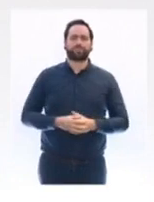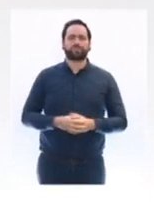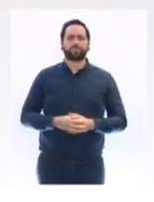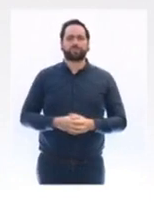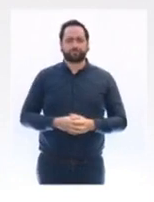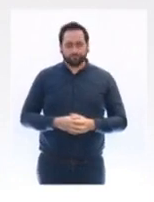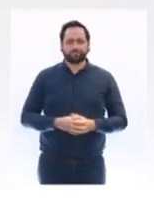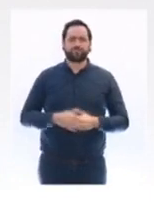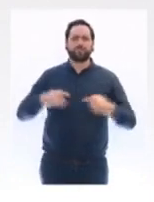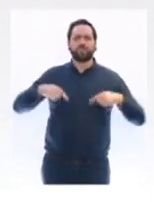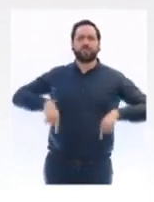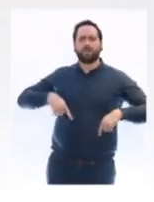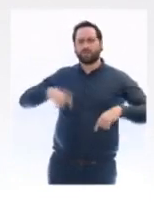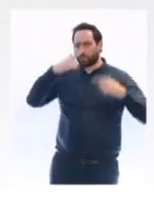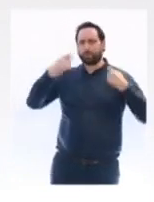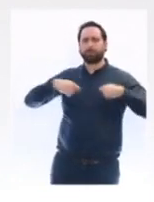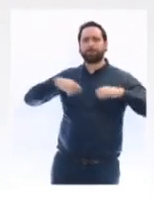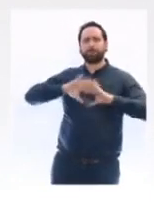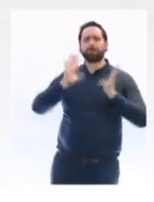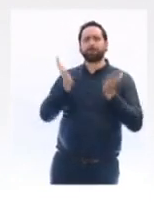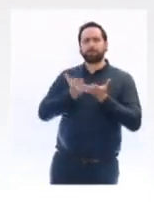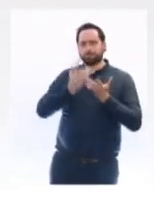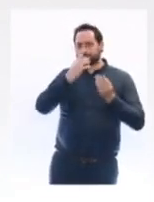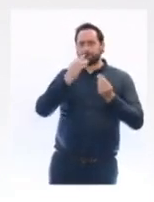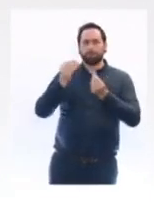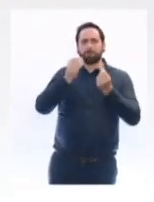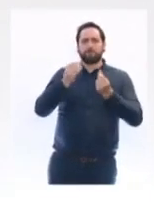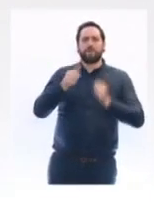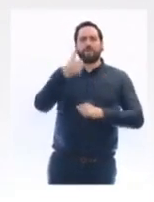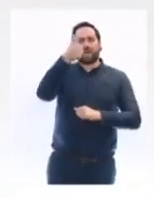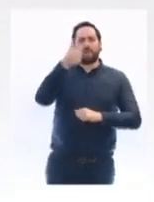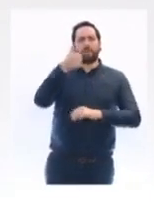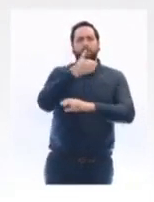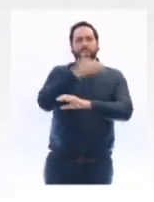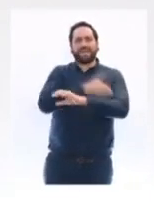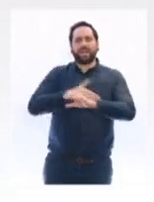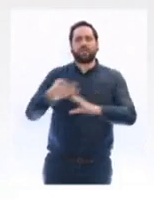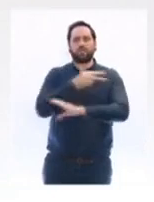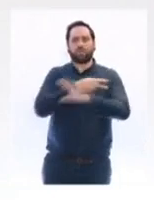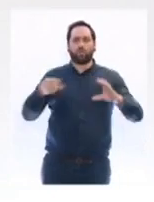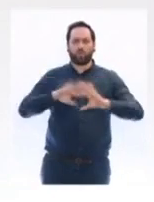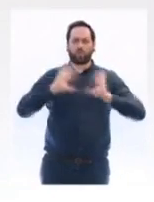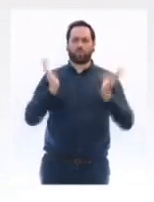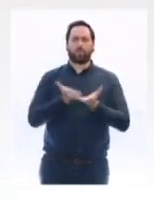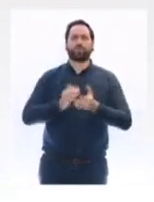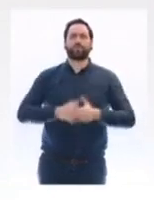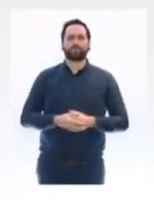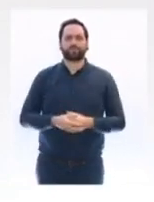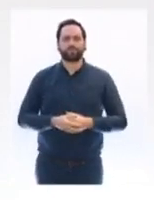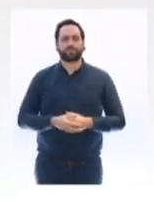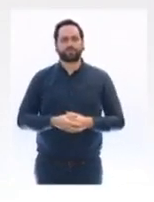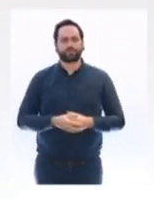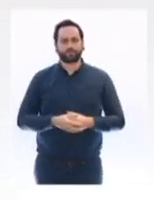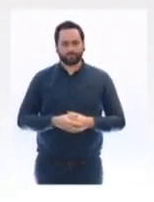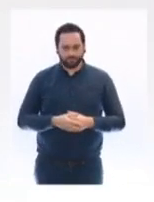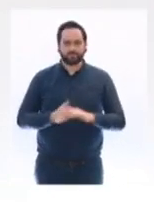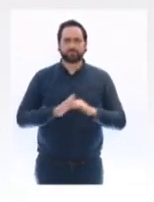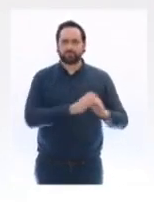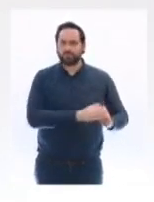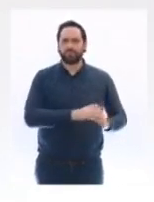sont que 32% aujourd'hui, parmi les plus petites entreprises françaises, à disposer de leur propre site Internet. C'est trop